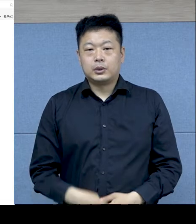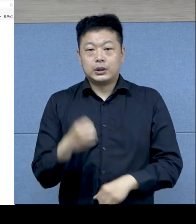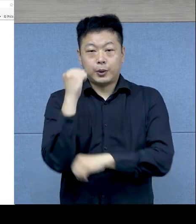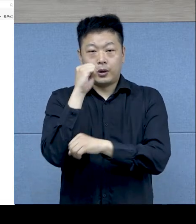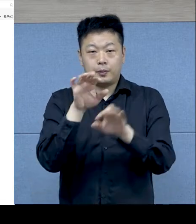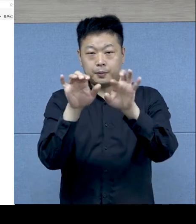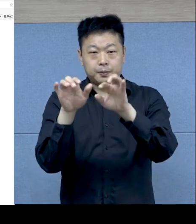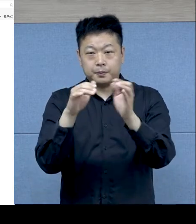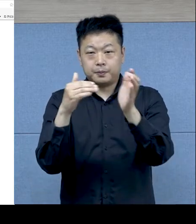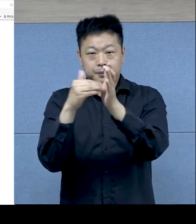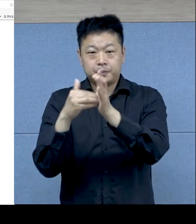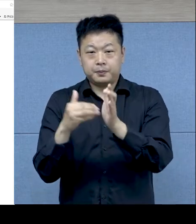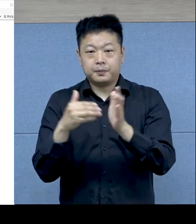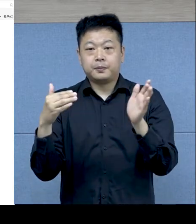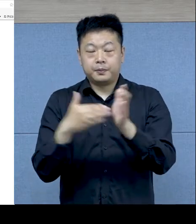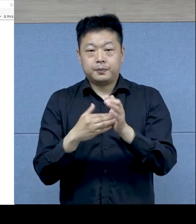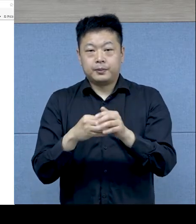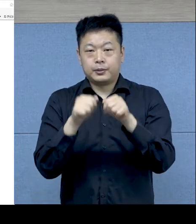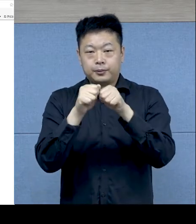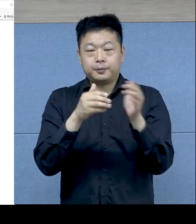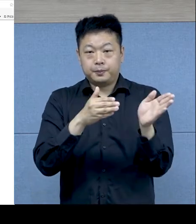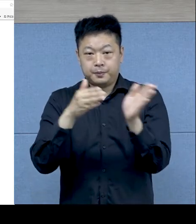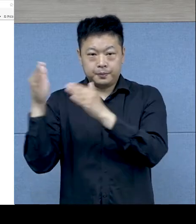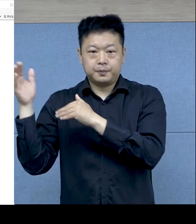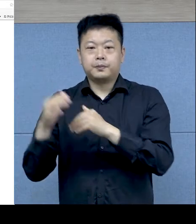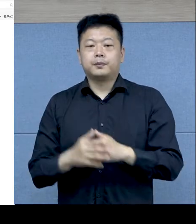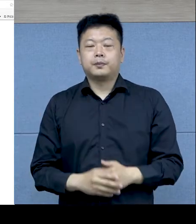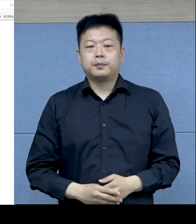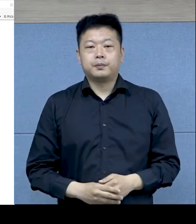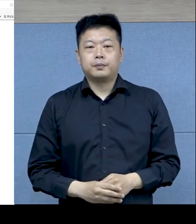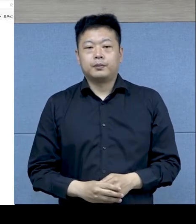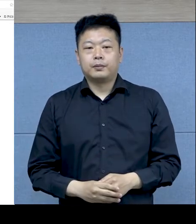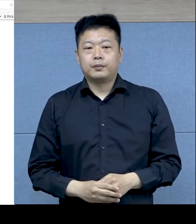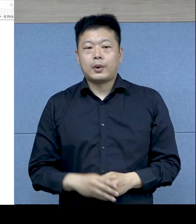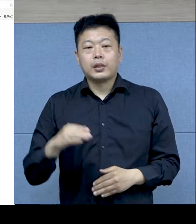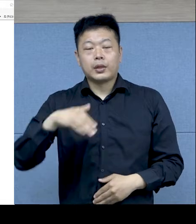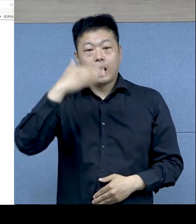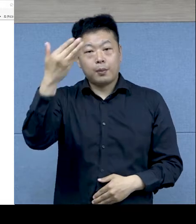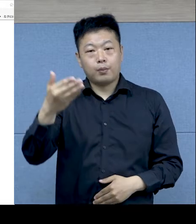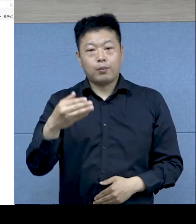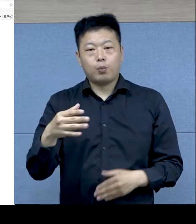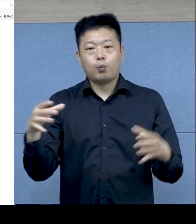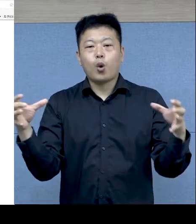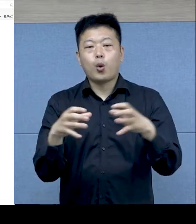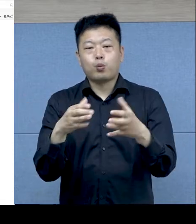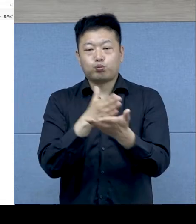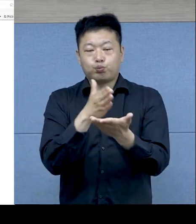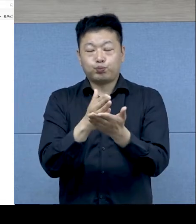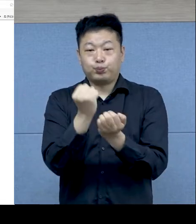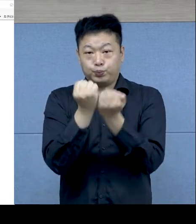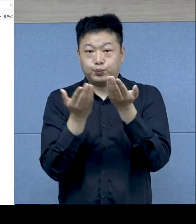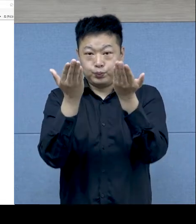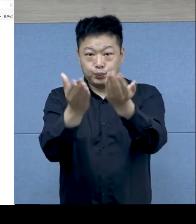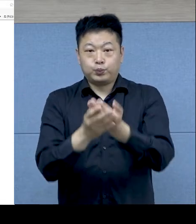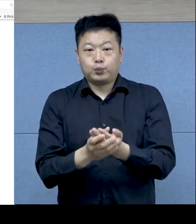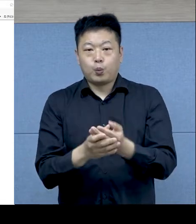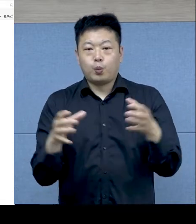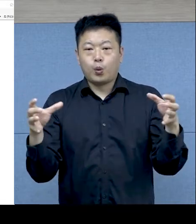기본 정보까지 마쳤고요. 단체 정보로 넘어가면 어떤 단체 또는 어떤 모임에